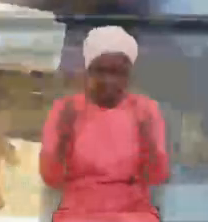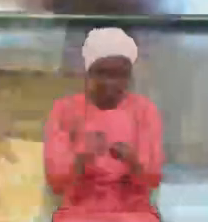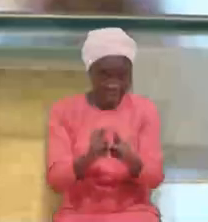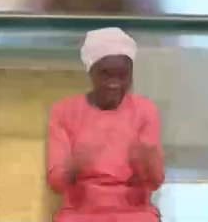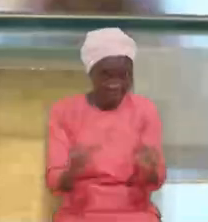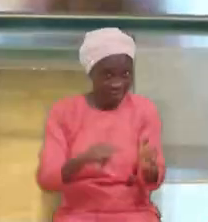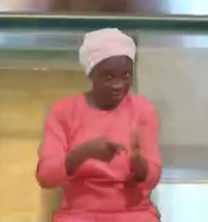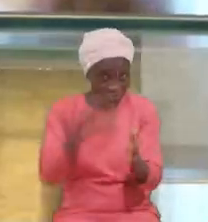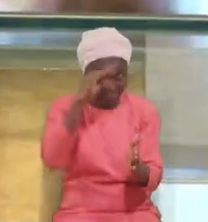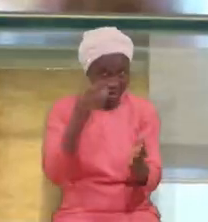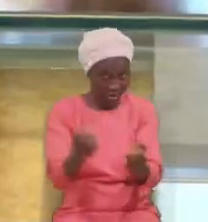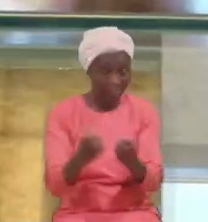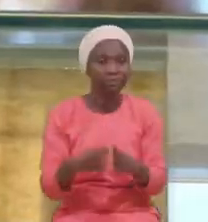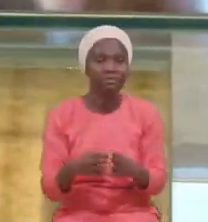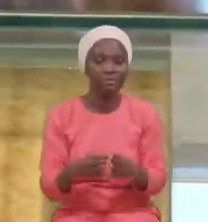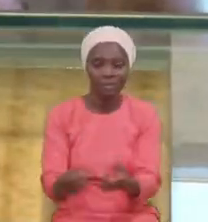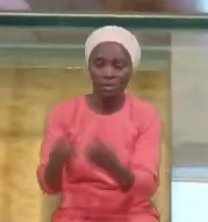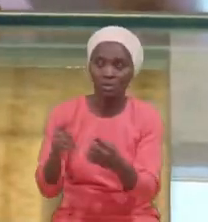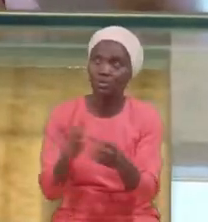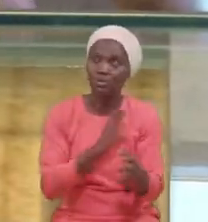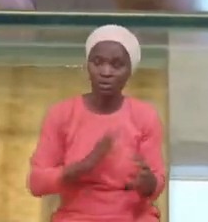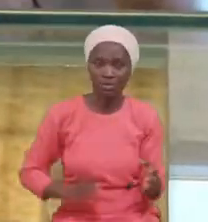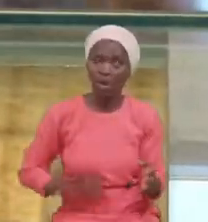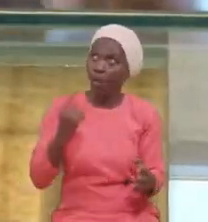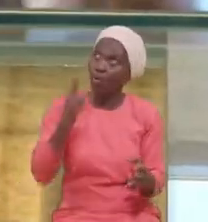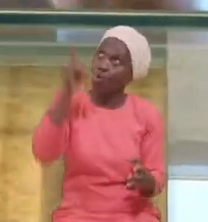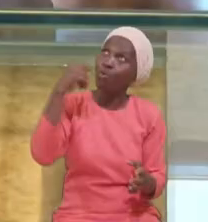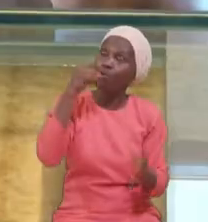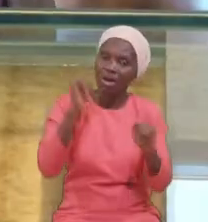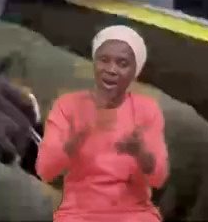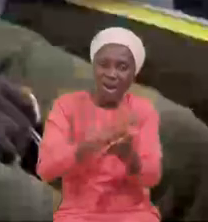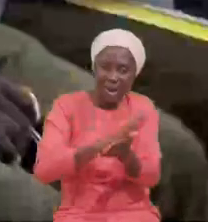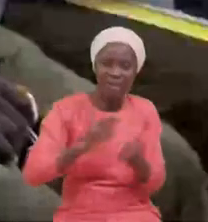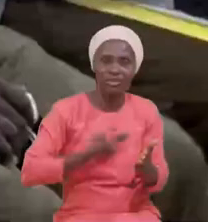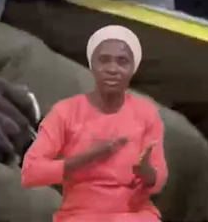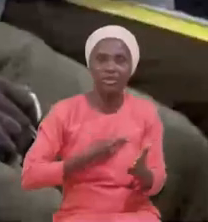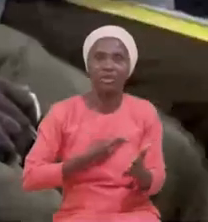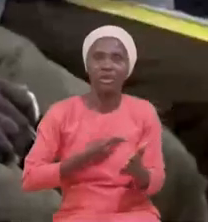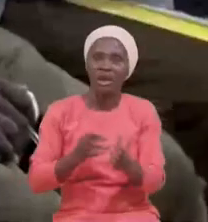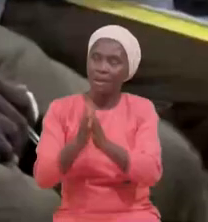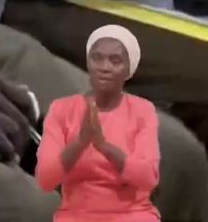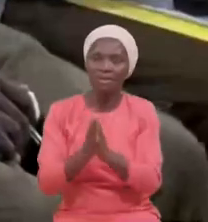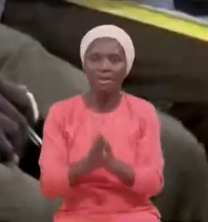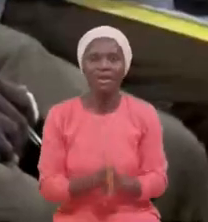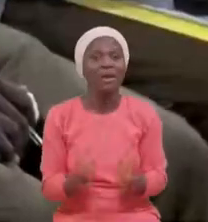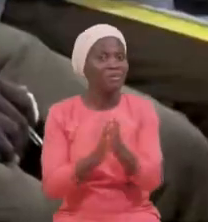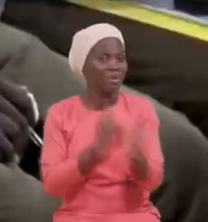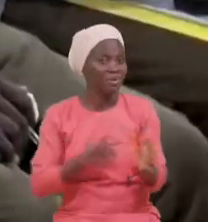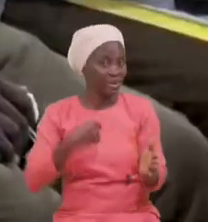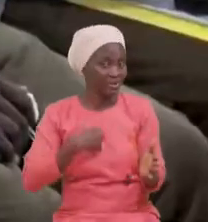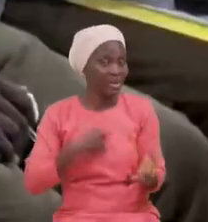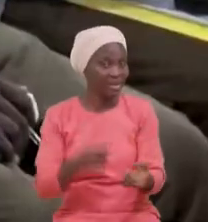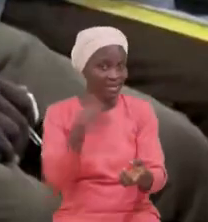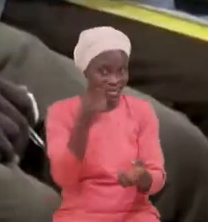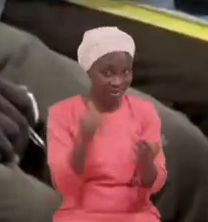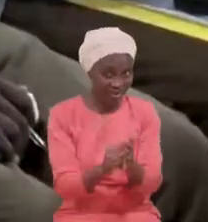comme cet homme. Et nous venons à Christ, le seul capable de nous purifier. Et je loue le Seigneur, je voudrais vous